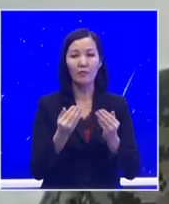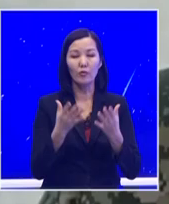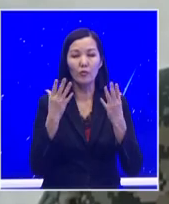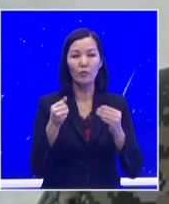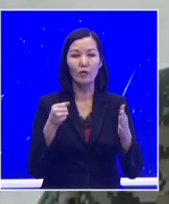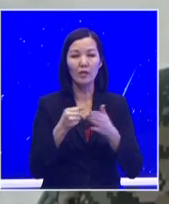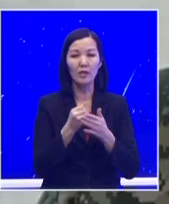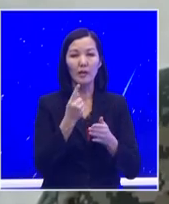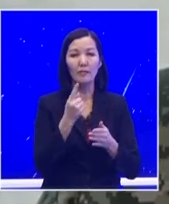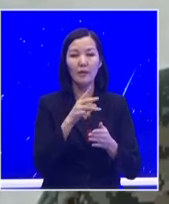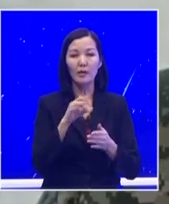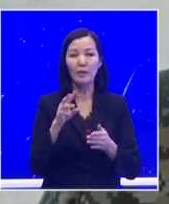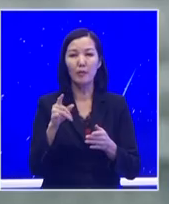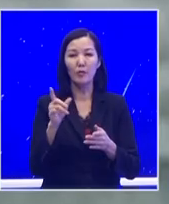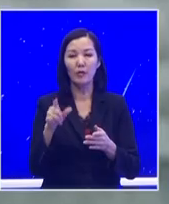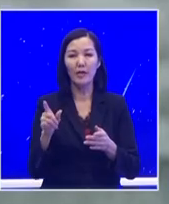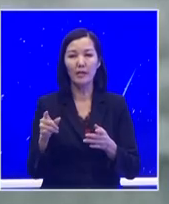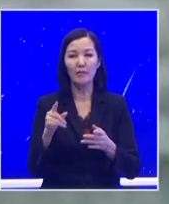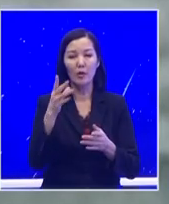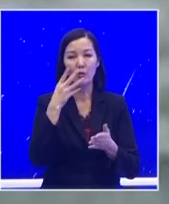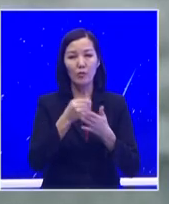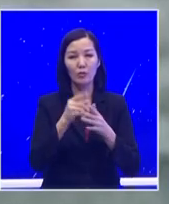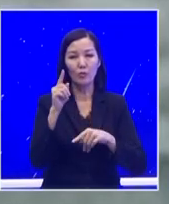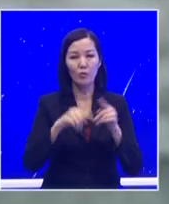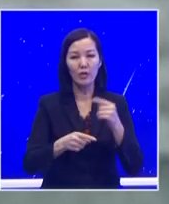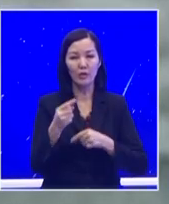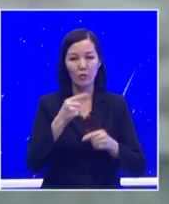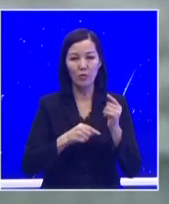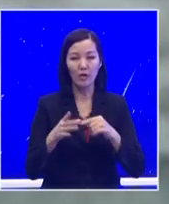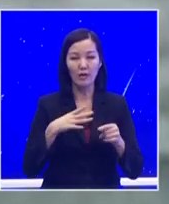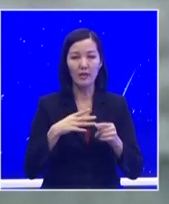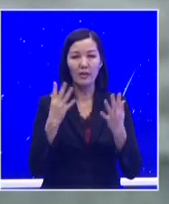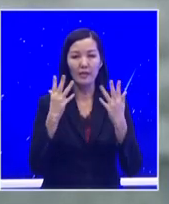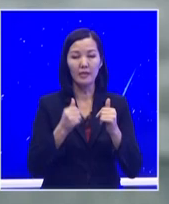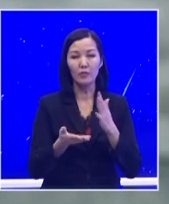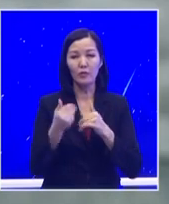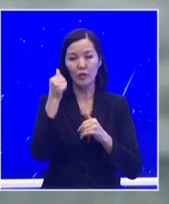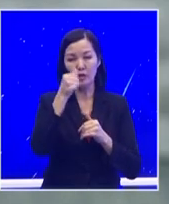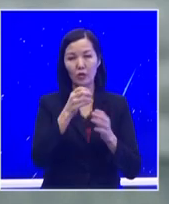дейін миллионнан астам қандасымыз тарихи отанға оралыпты. Ал олардың саны өткен жылы